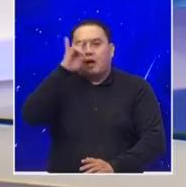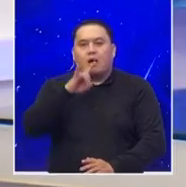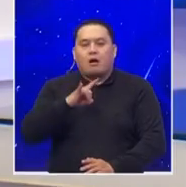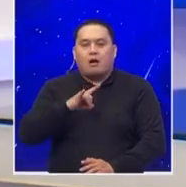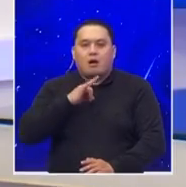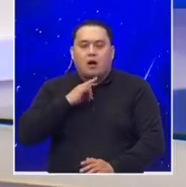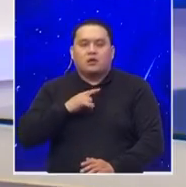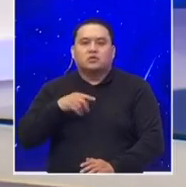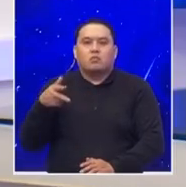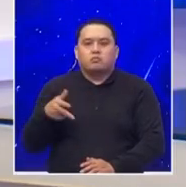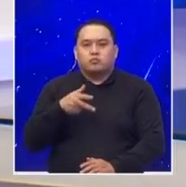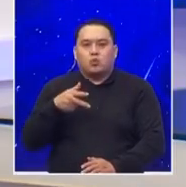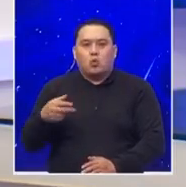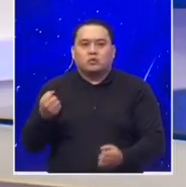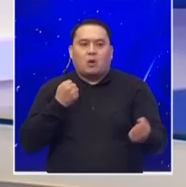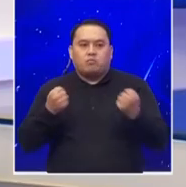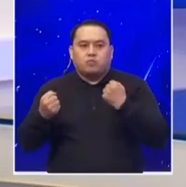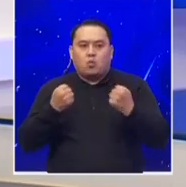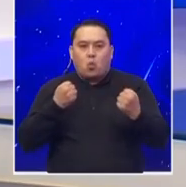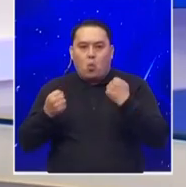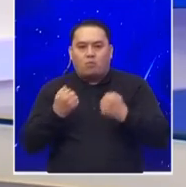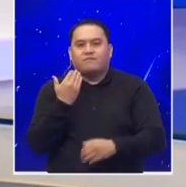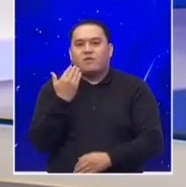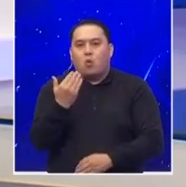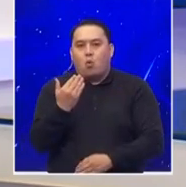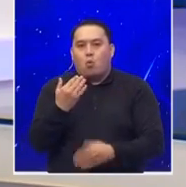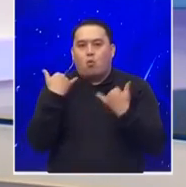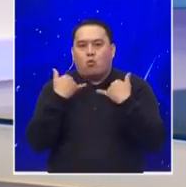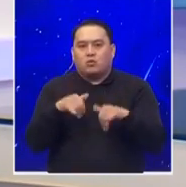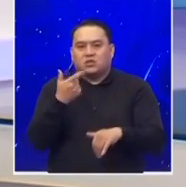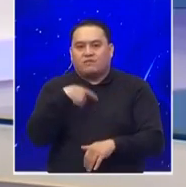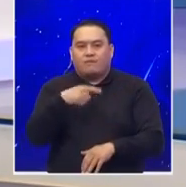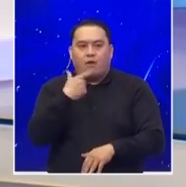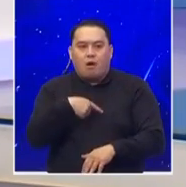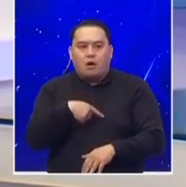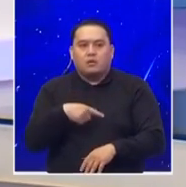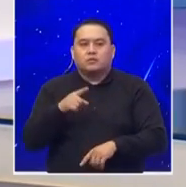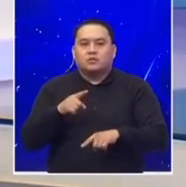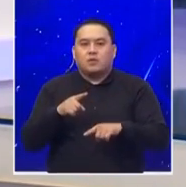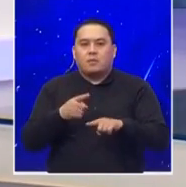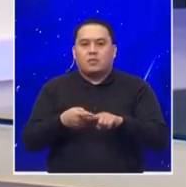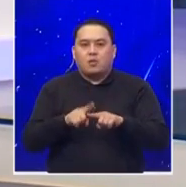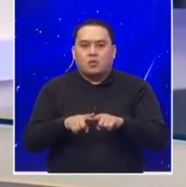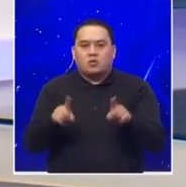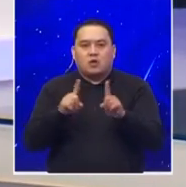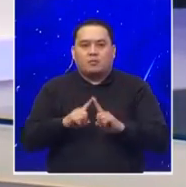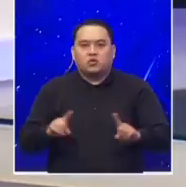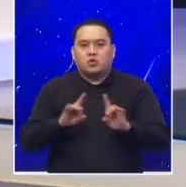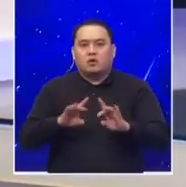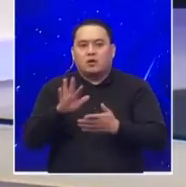Казахстанский блогер и бодибилдер Юрий Толочко удивил своих поклонников очередным перформансом,